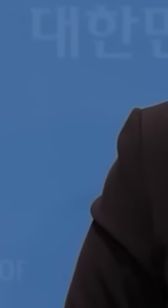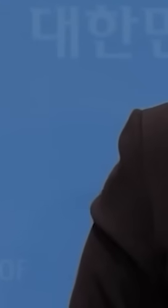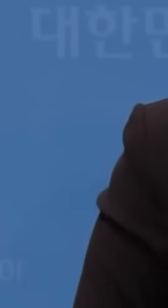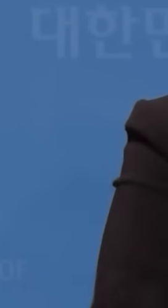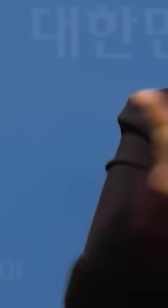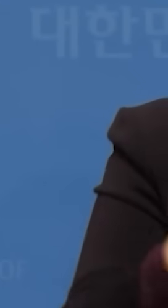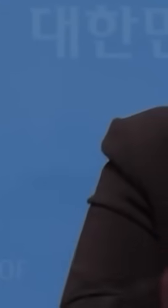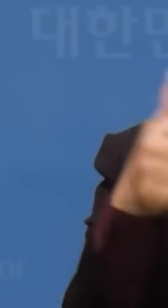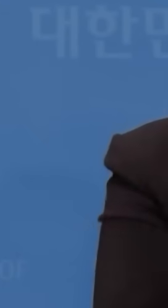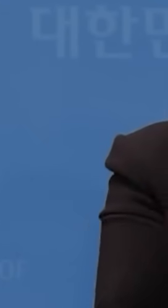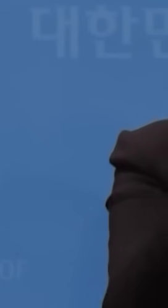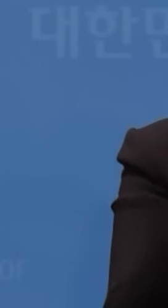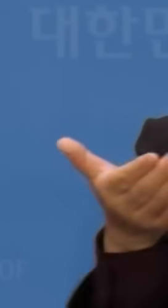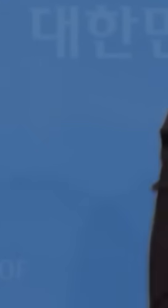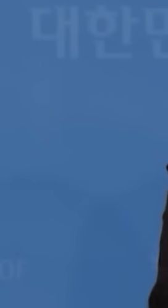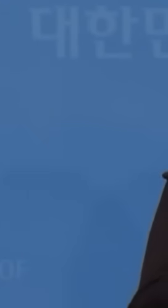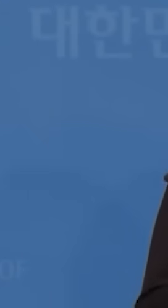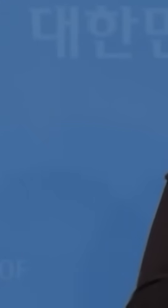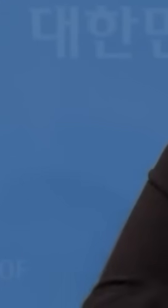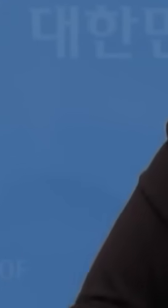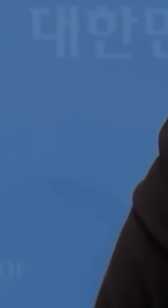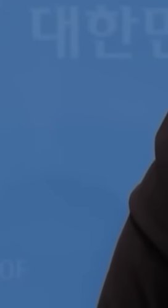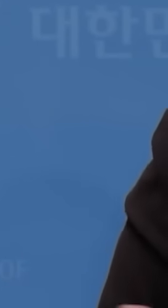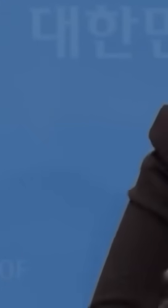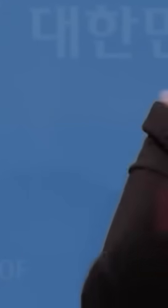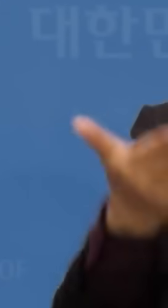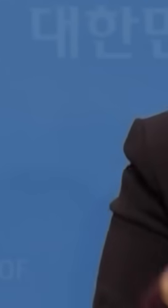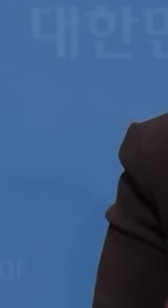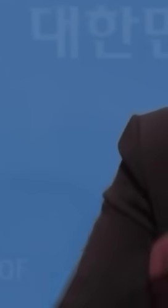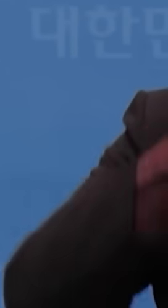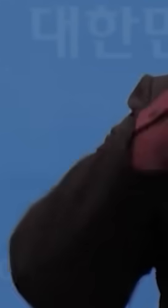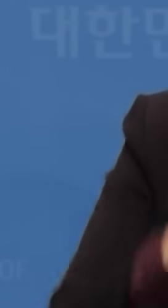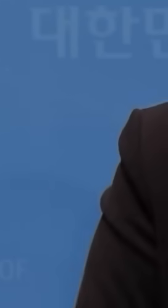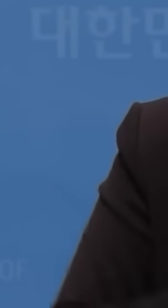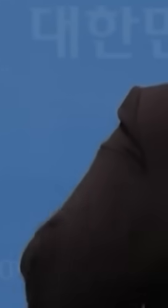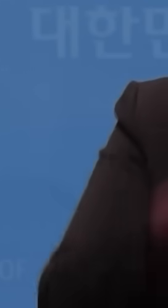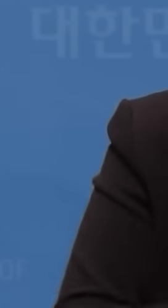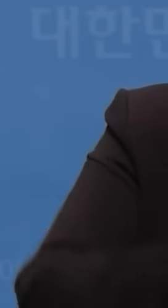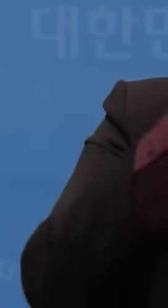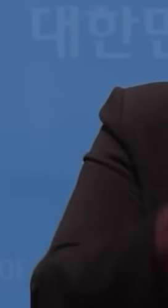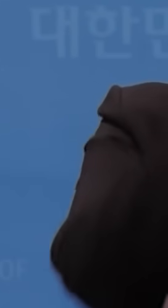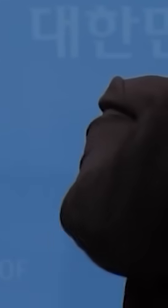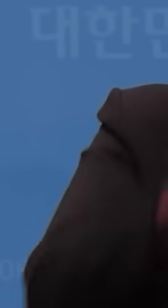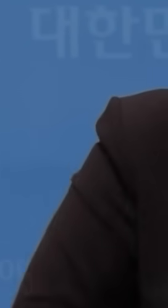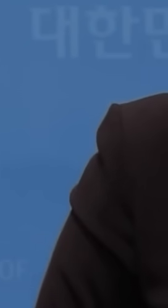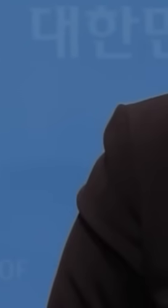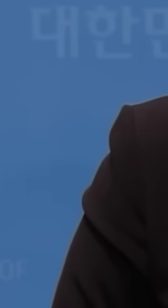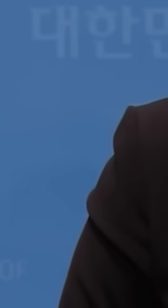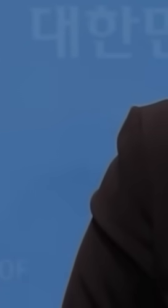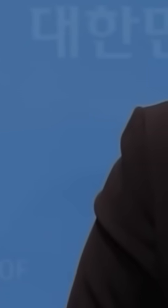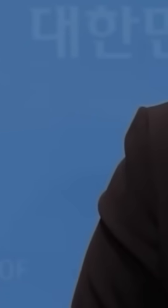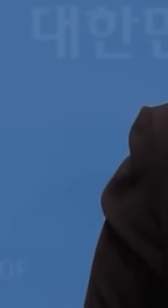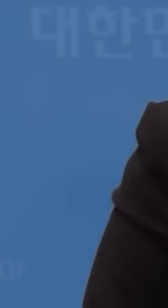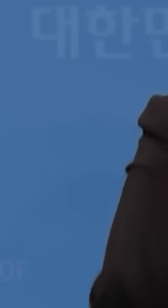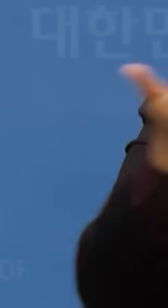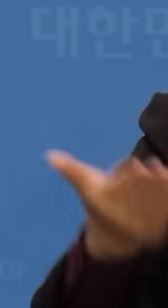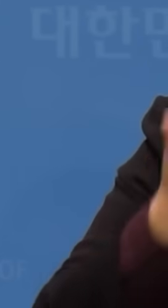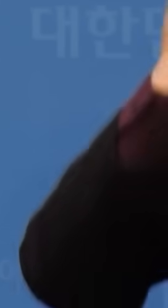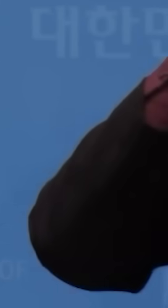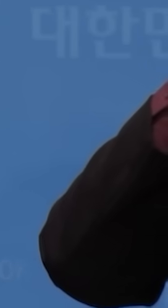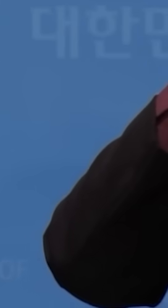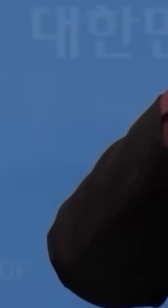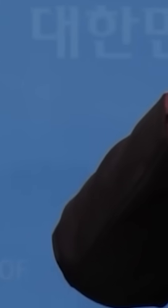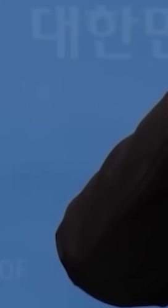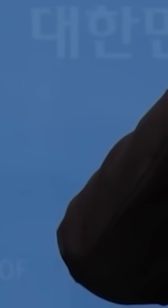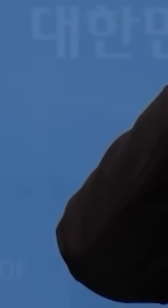여러분이 따끔하게 야단을 치셔야 합니다. 여러분이 속지 않아야 합니다. 여러분이 어떤 분인지